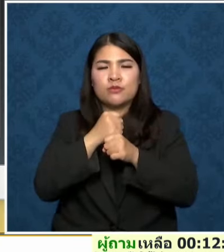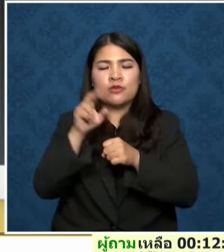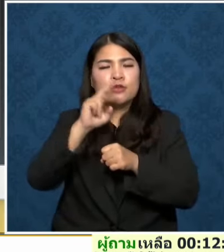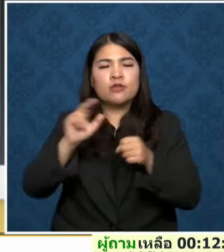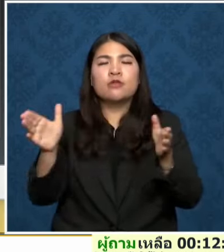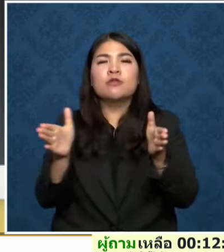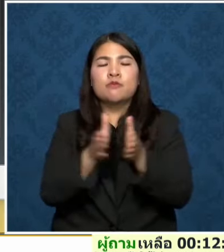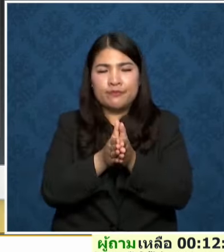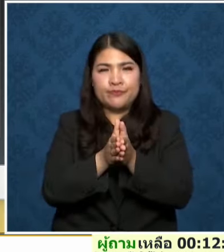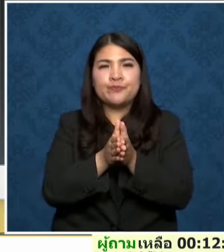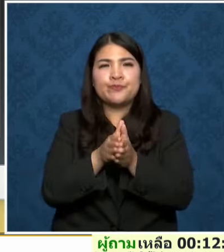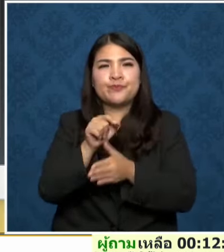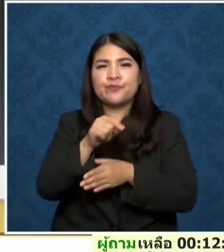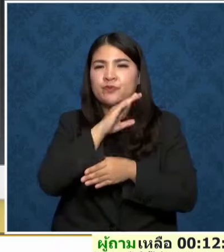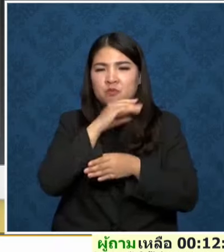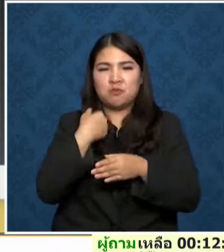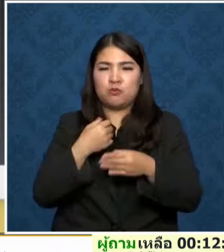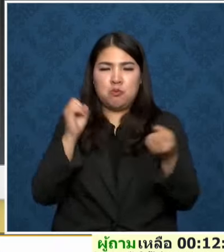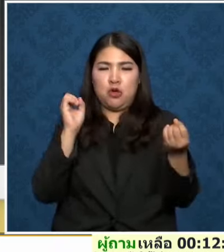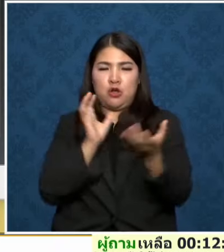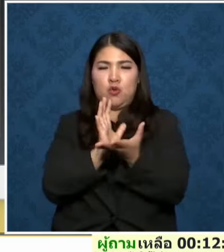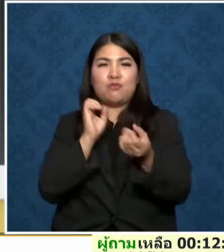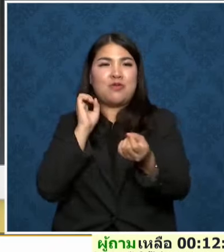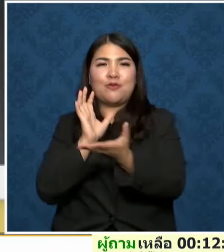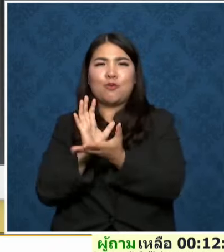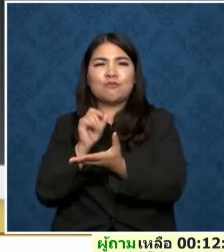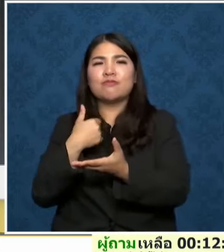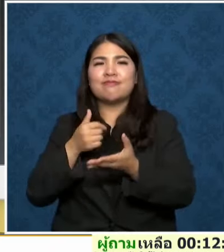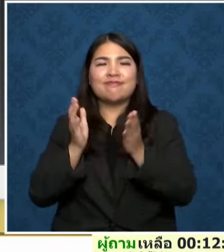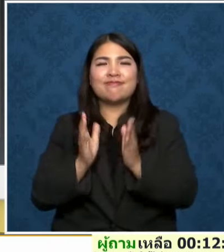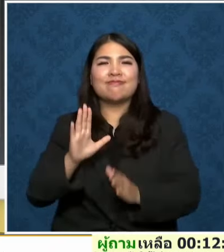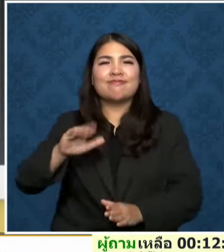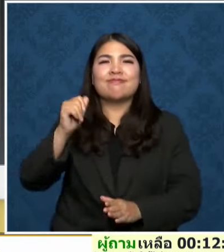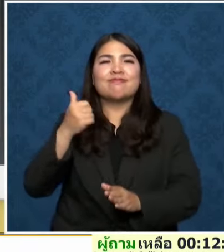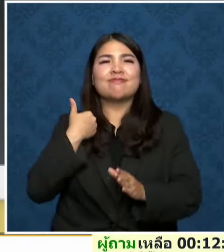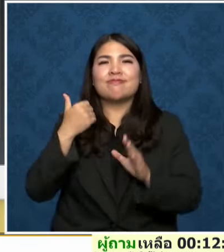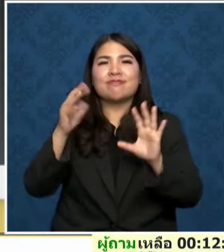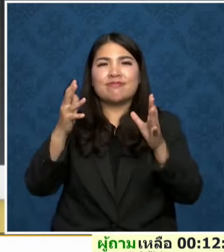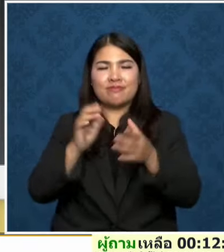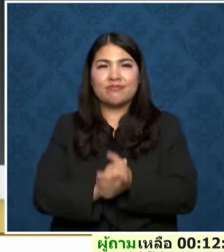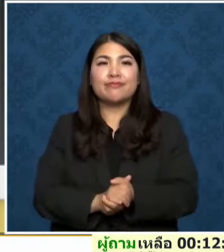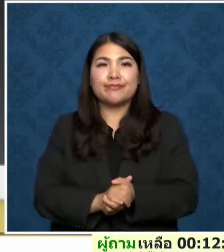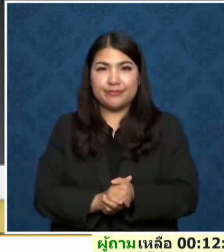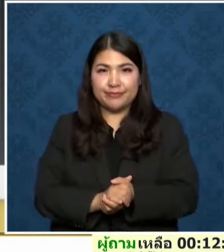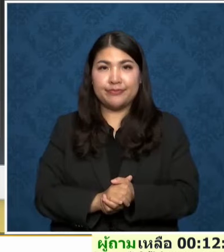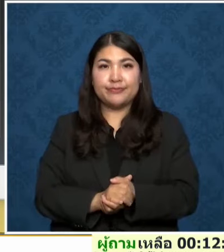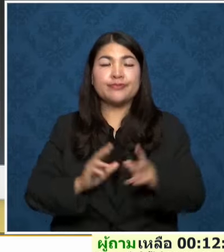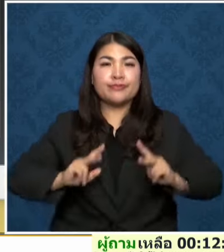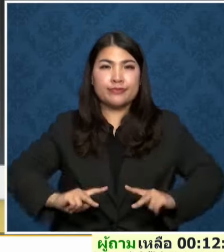และพยีบเมืองดอยู่ในชุมชนเขตเมืองทั้งนี้ท่พะ startsยาก